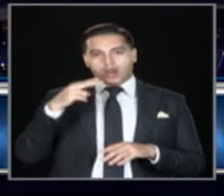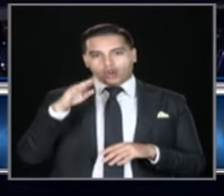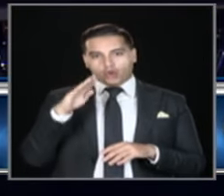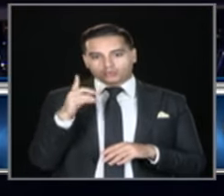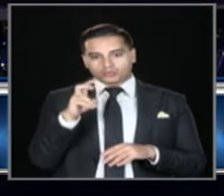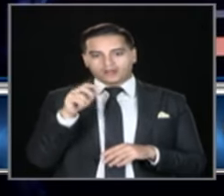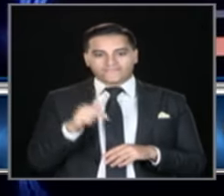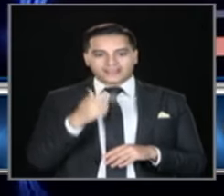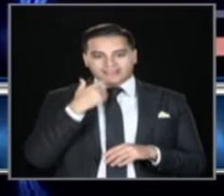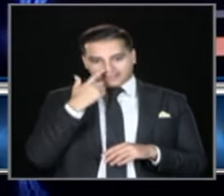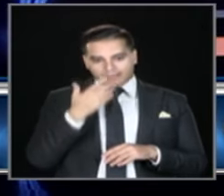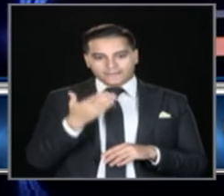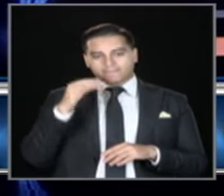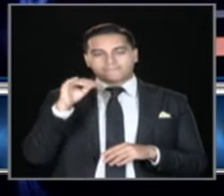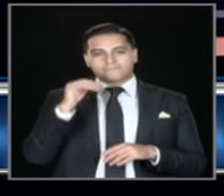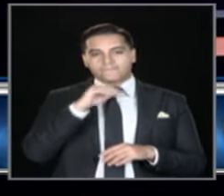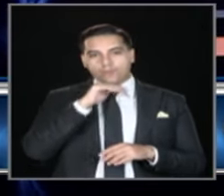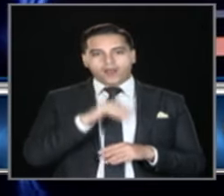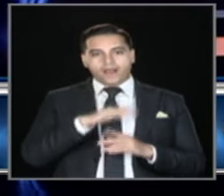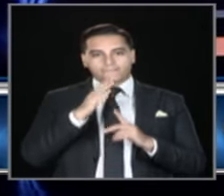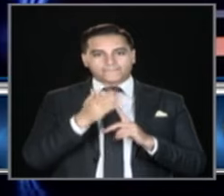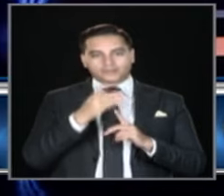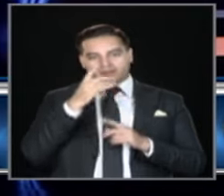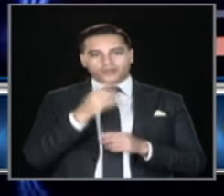النبي محمد صلى الله عليه